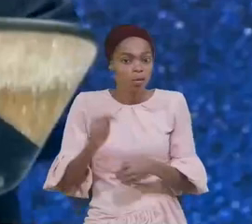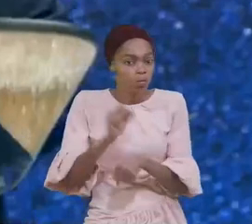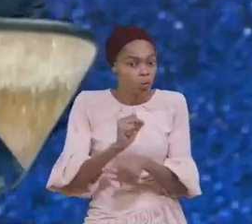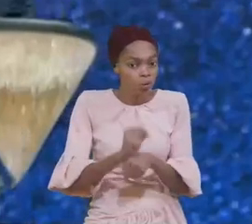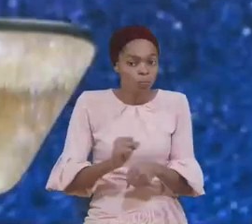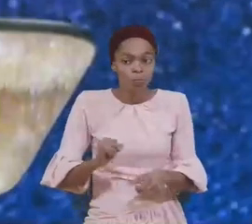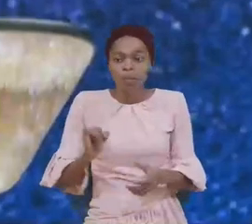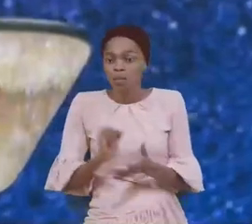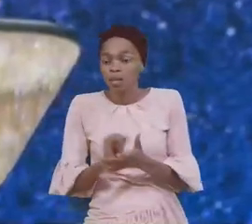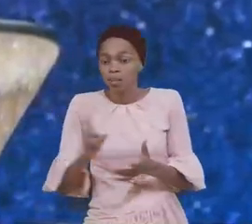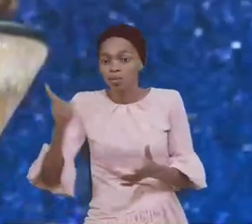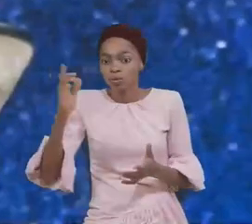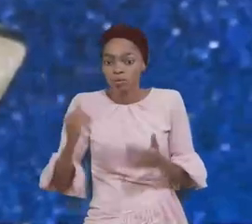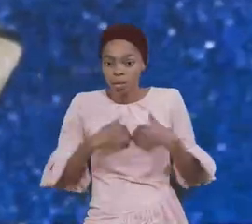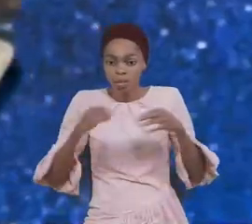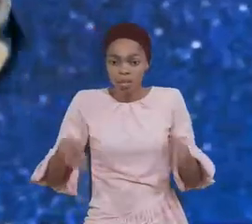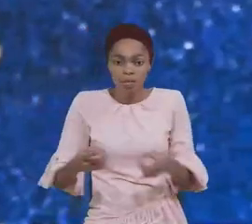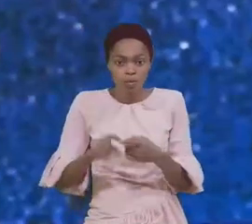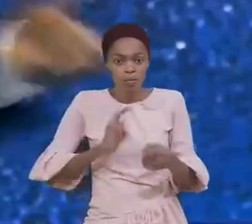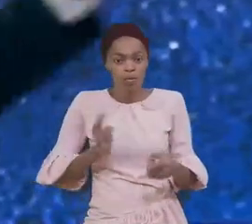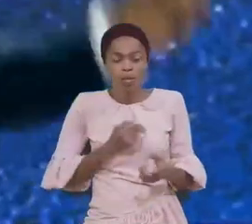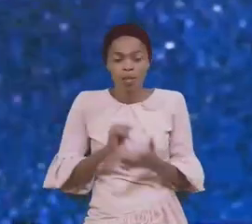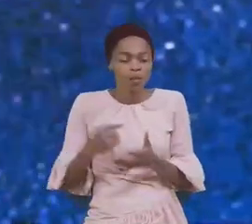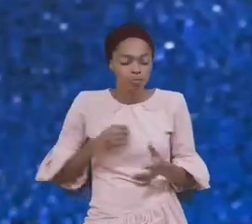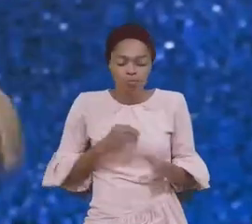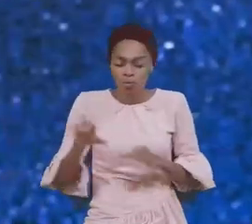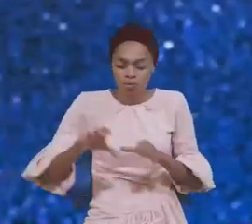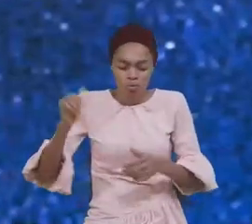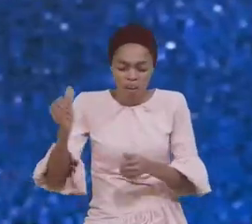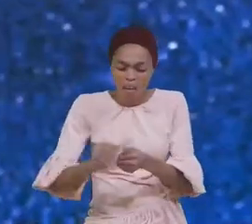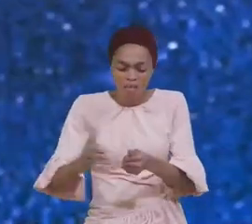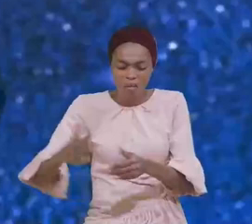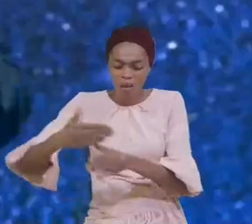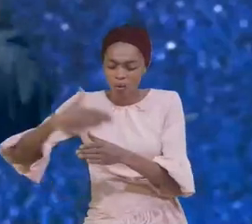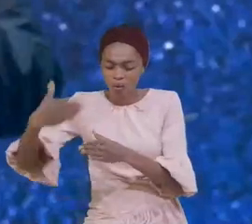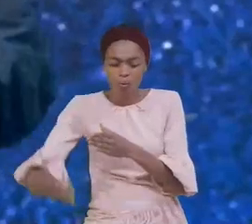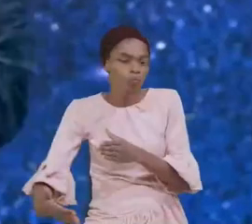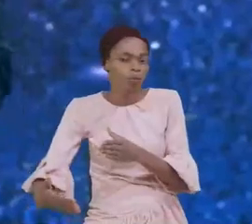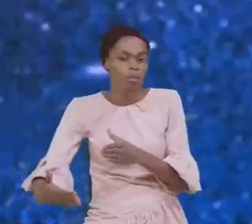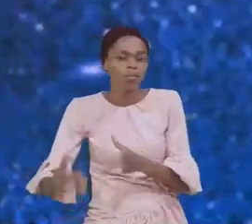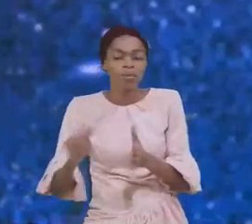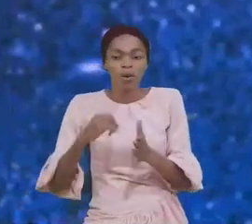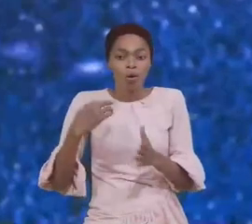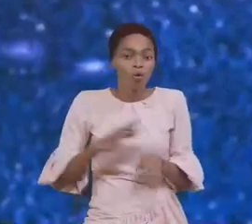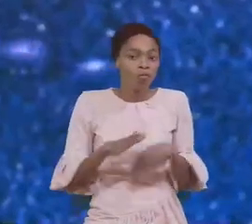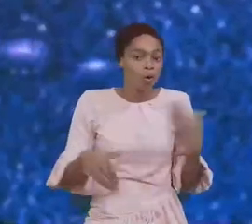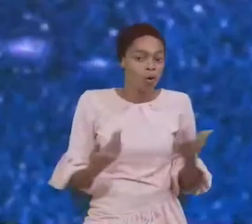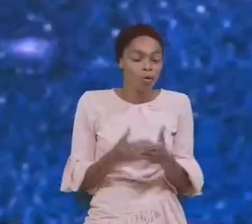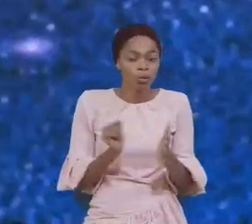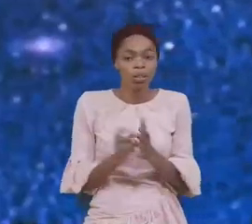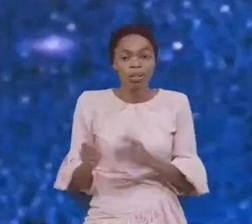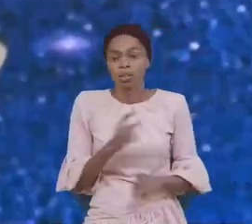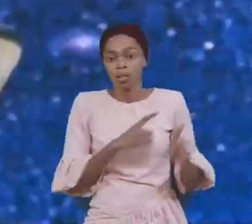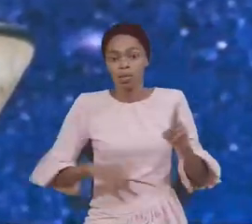le devoir qu'il nous a donné à faire, que nous négligeons rien de tout ce que